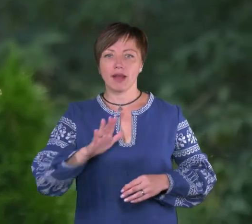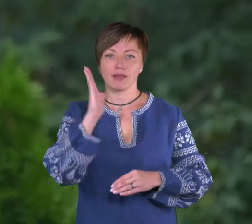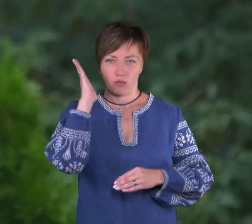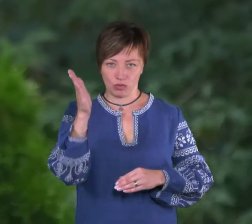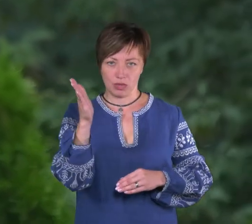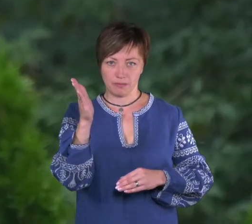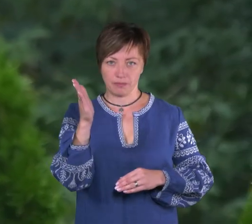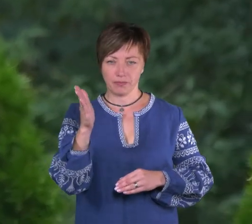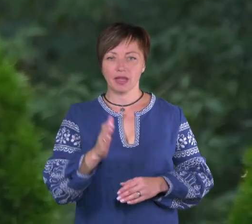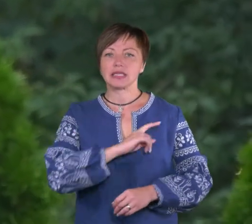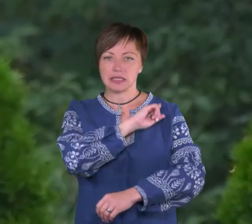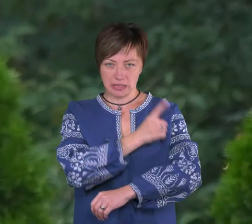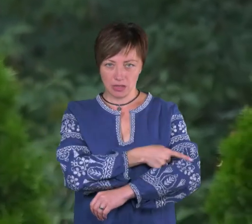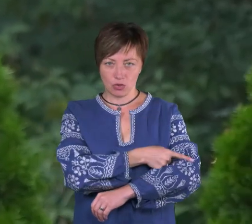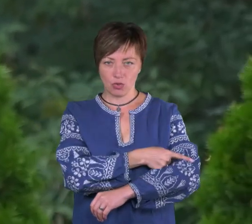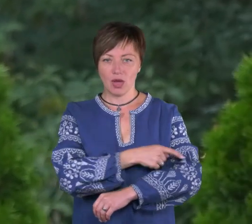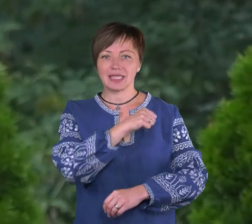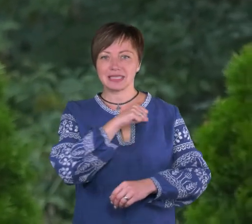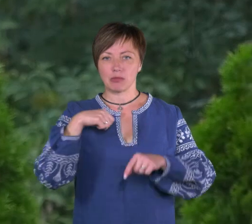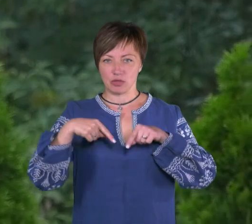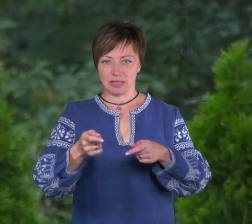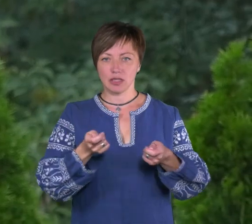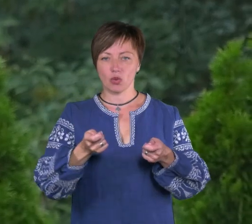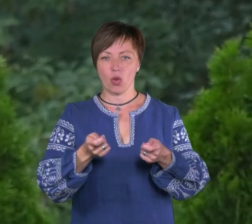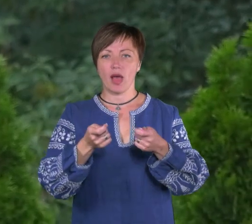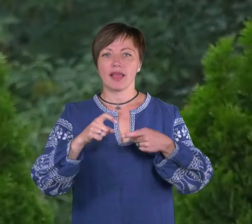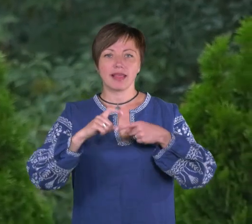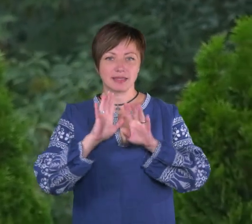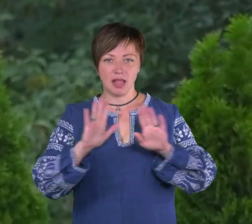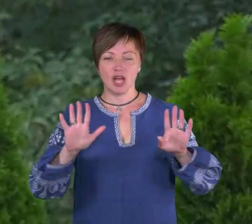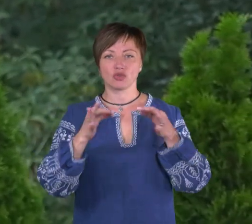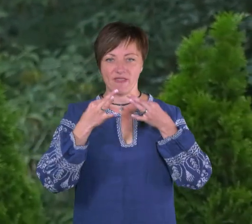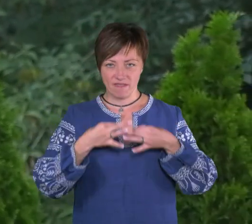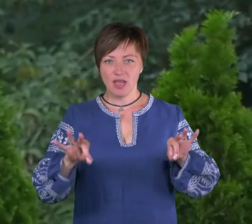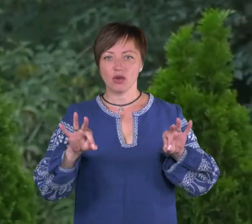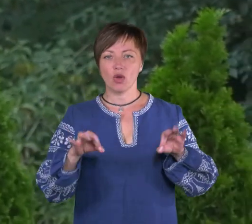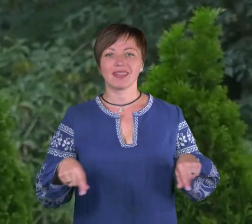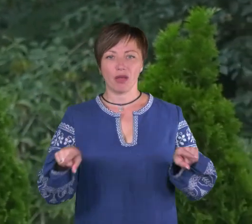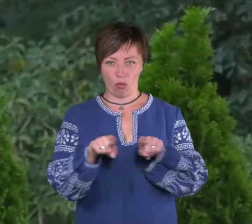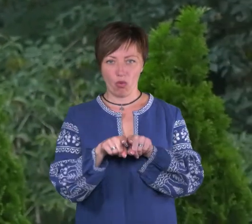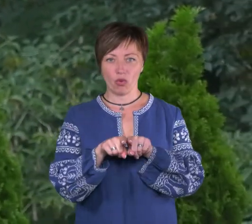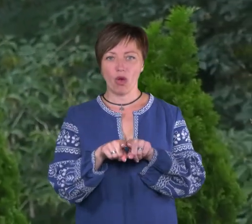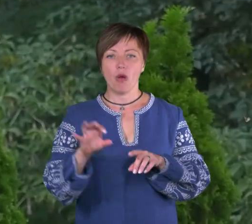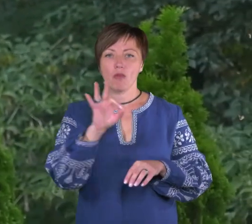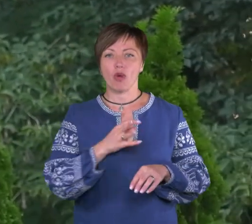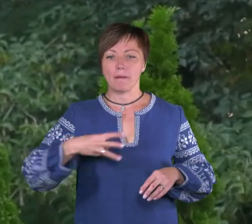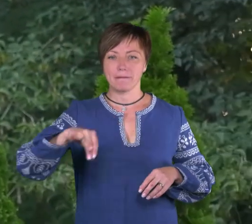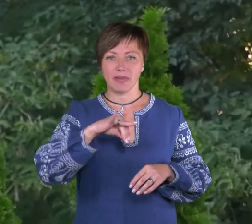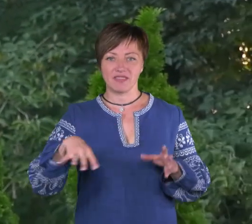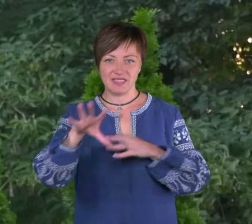буде сильною, самостійною, незалежною, вільною, такою, про